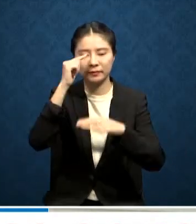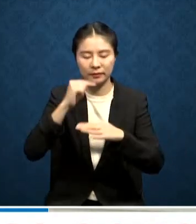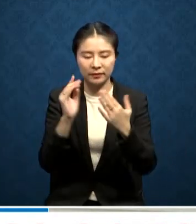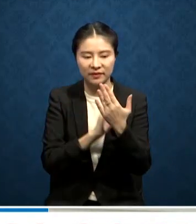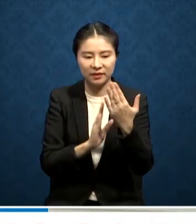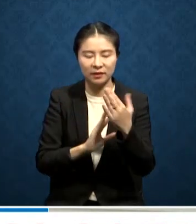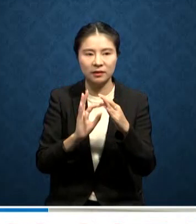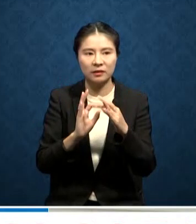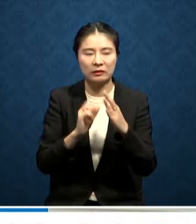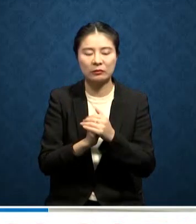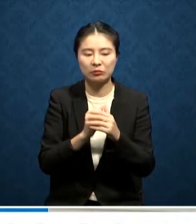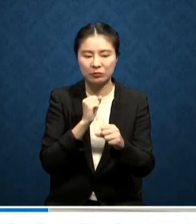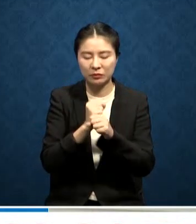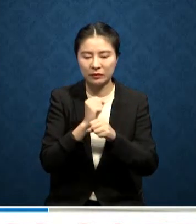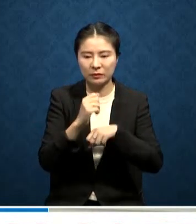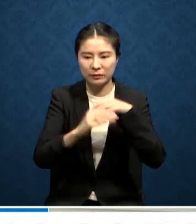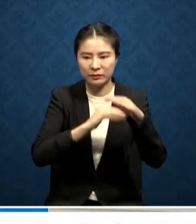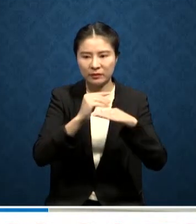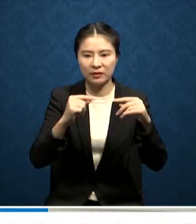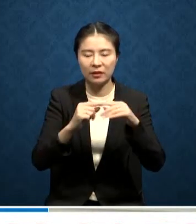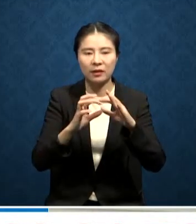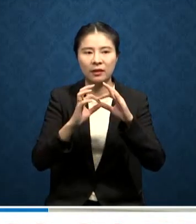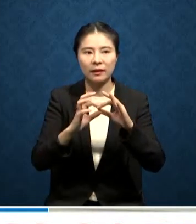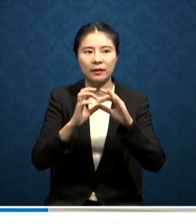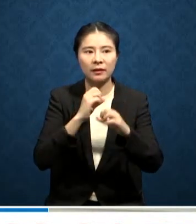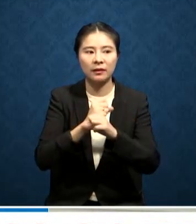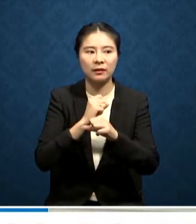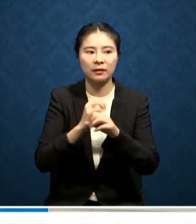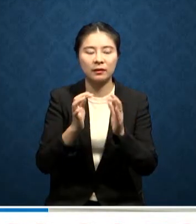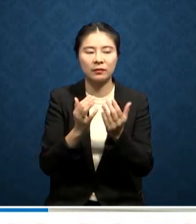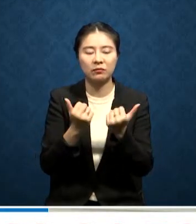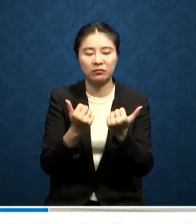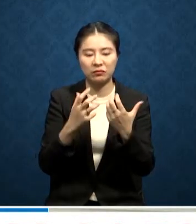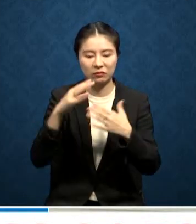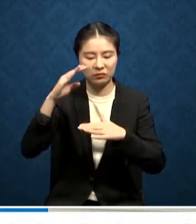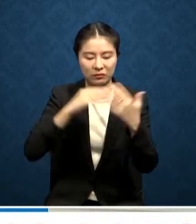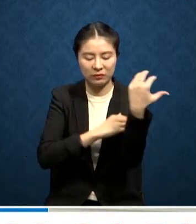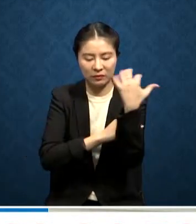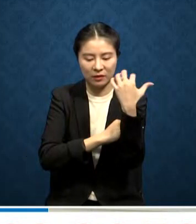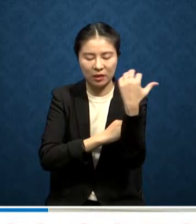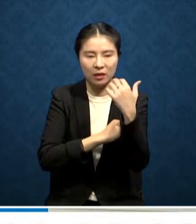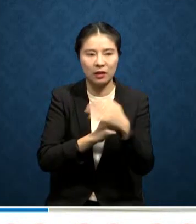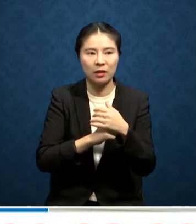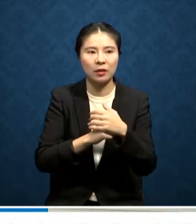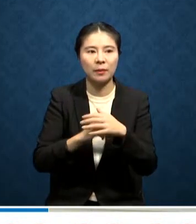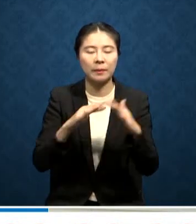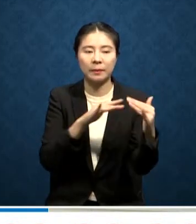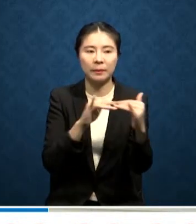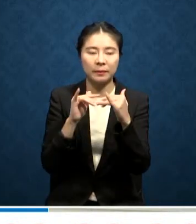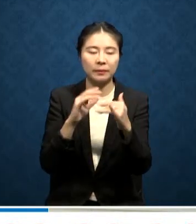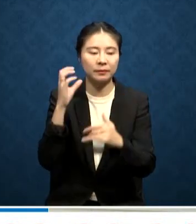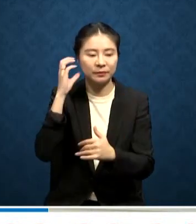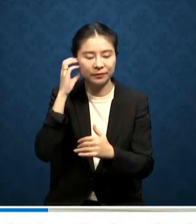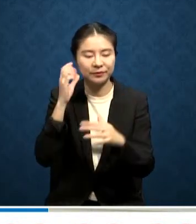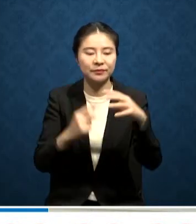รวมถึงการกำกับดูแลการดำเนินงานด้านการออกอากาศด้วยการดำเนินงานทางโทรทัศน์การดำเนินงานด้านโทรคมนาคมและปฏิบัติการสื่อสารผ่าน